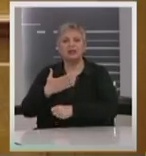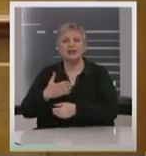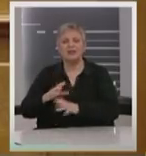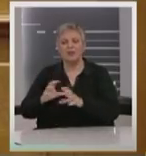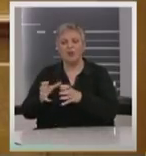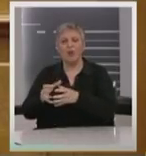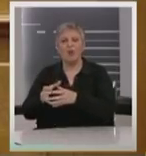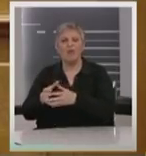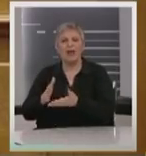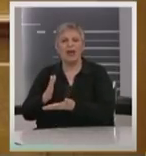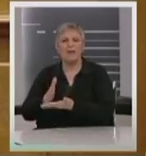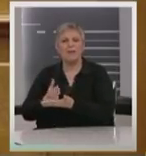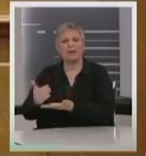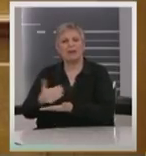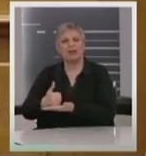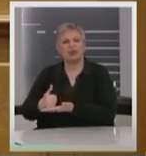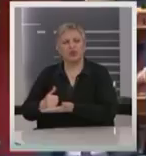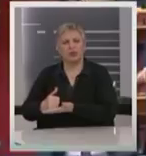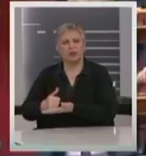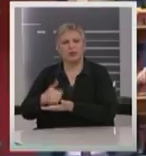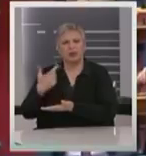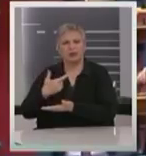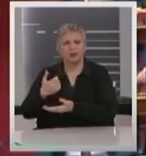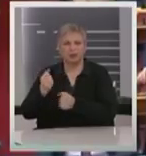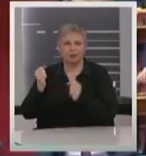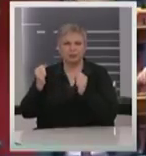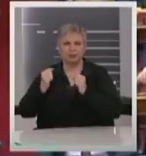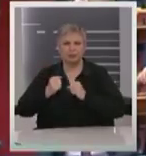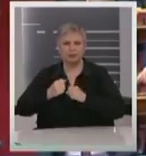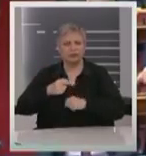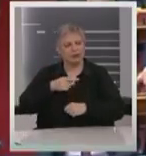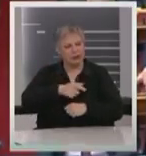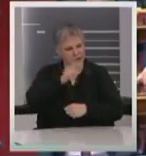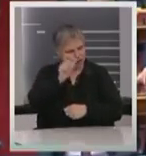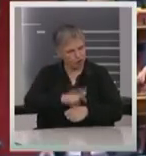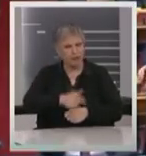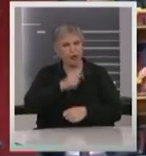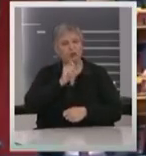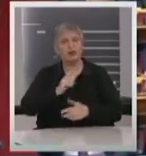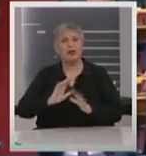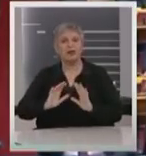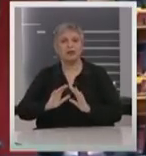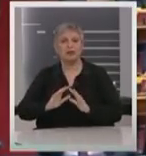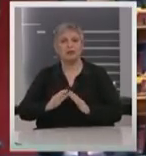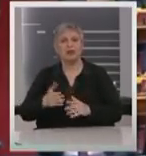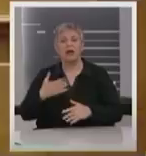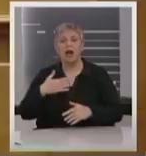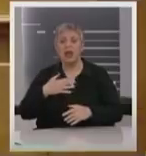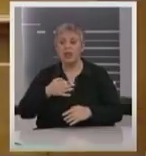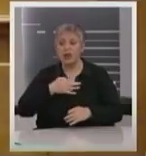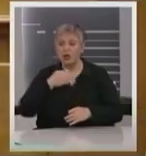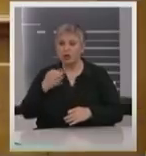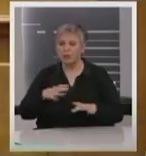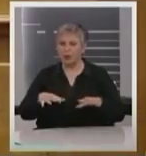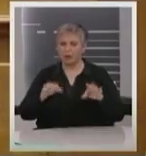και χωρίς καμία ιδιαίτερη δυσκολία σε αυτήν εδώ πέρα την αίθουσα. Ας τα πάρουμε όμως τα πράγματα από την αρχή.